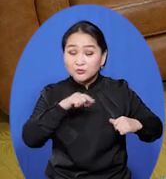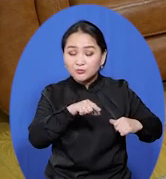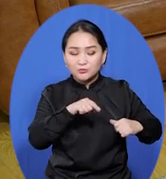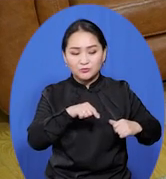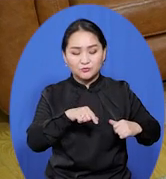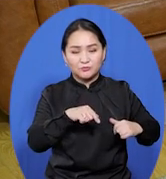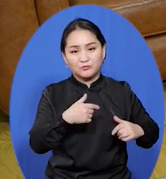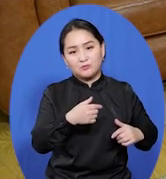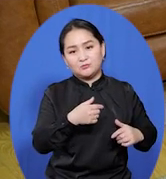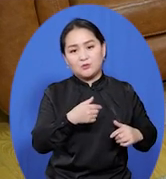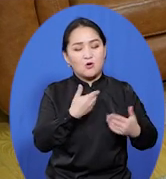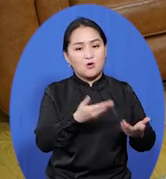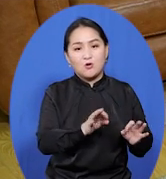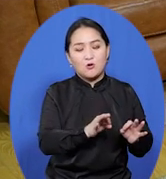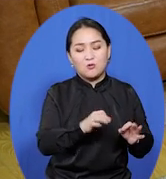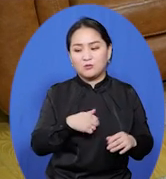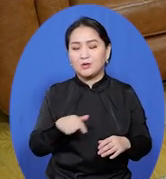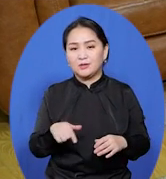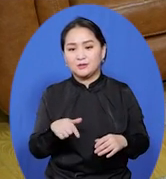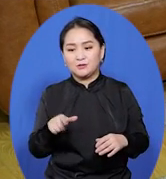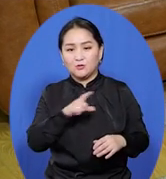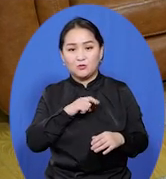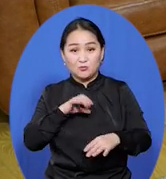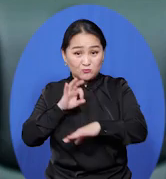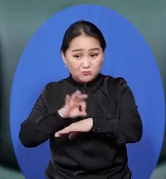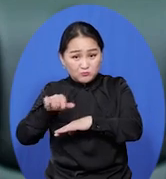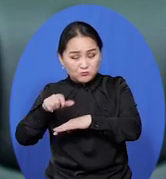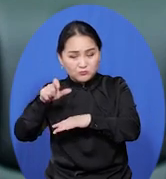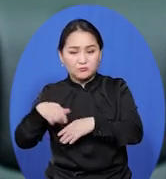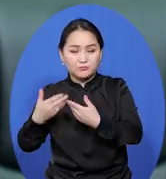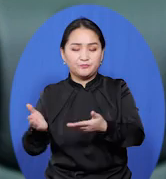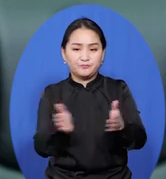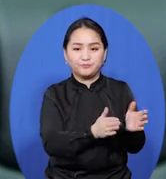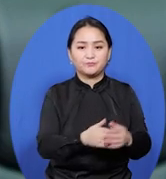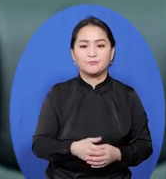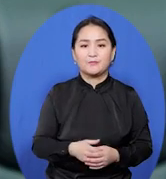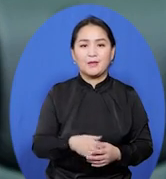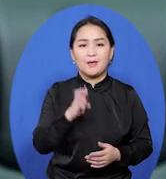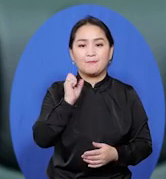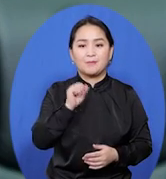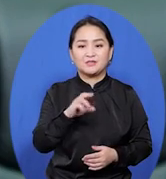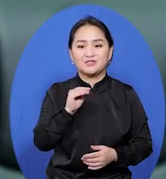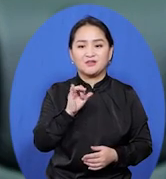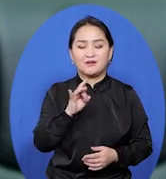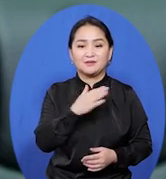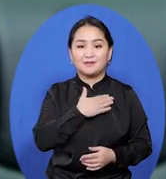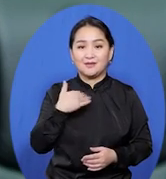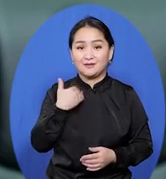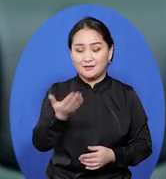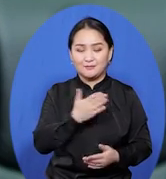юм чи тэднийг бас харж үзэх тэр мөнгнүүдийг олгож явах зайлшгүй шаардлага байгаа. За, бачаргалаараа танд баярлалаа. Ямар ч